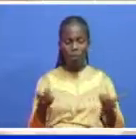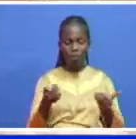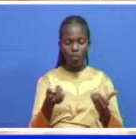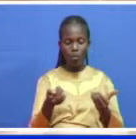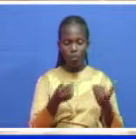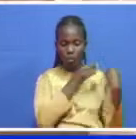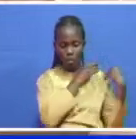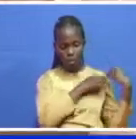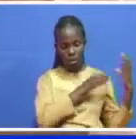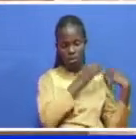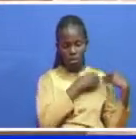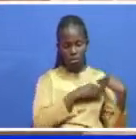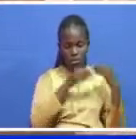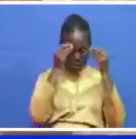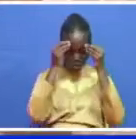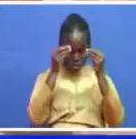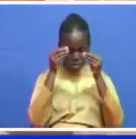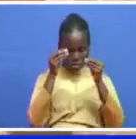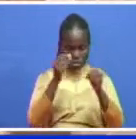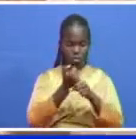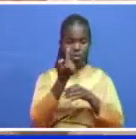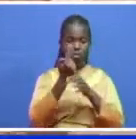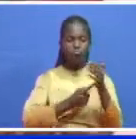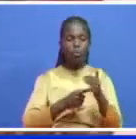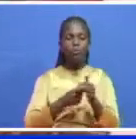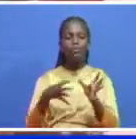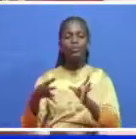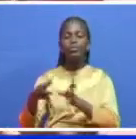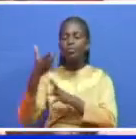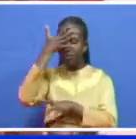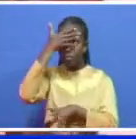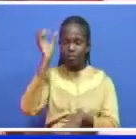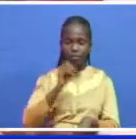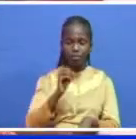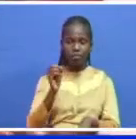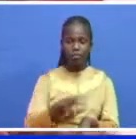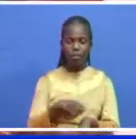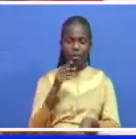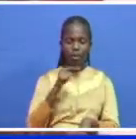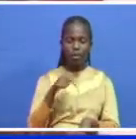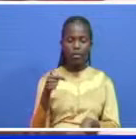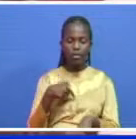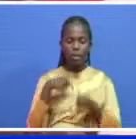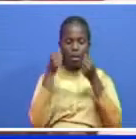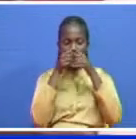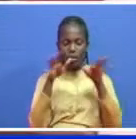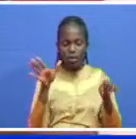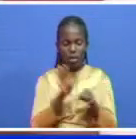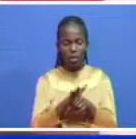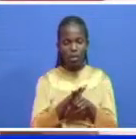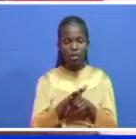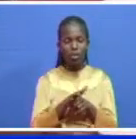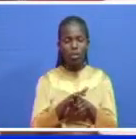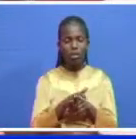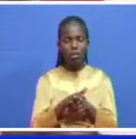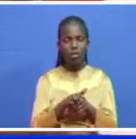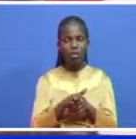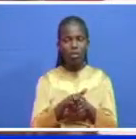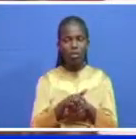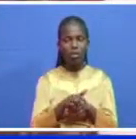kithio. Tanzia imoya kuikithia kanasi inolo ni mbaisio. Jamani tumebarikiwa kwa Kenya. Na